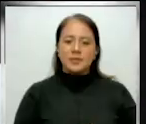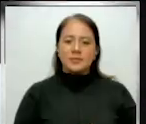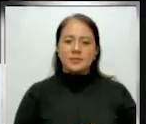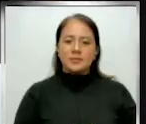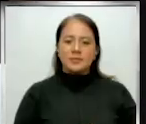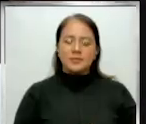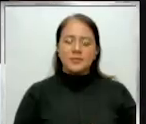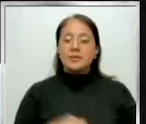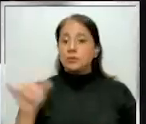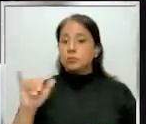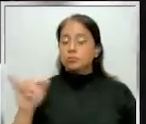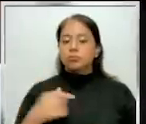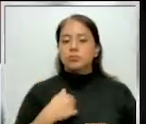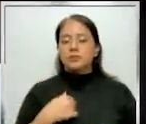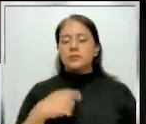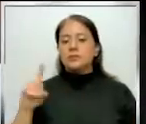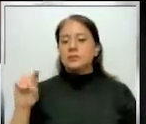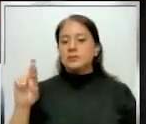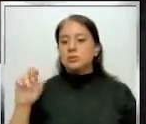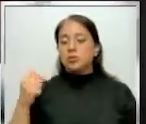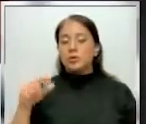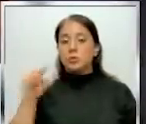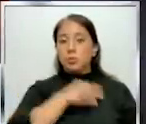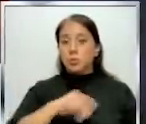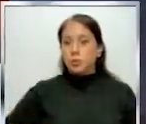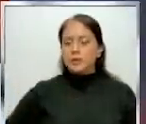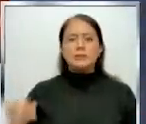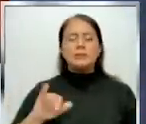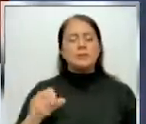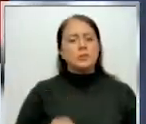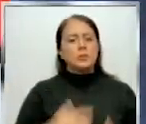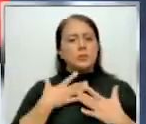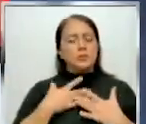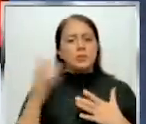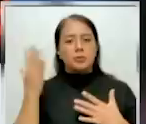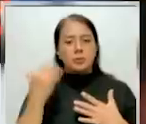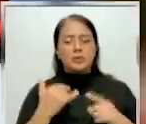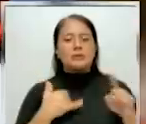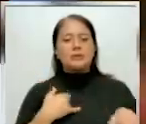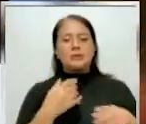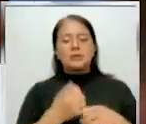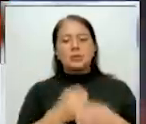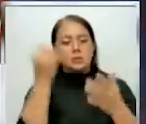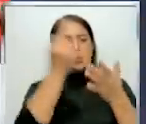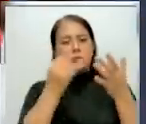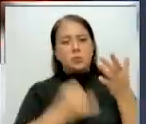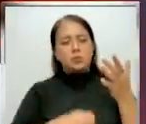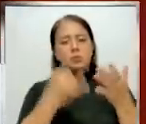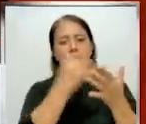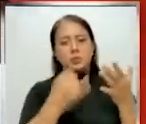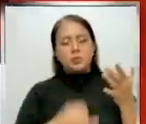Maging ang drag queen na si Andy Crocker, naging inspirasyon din si Andrea para sa kanyang sketch on stage nang gumanap din